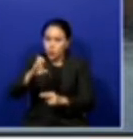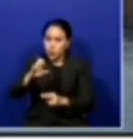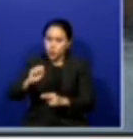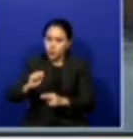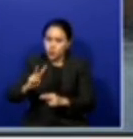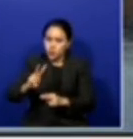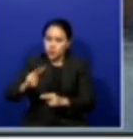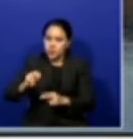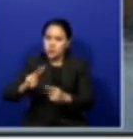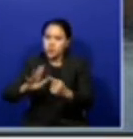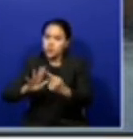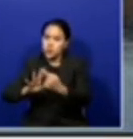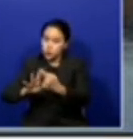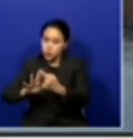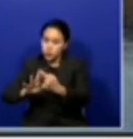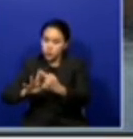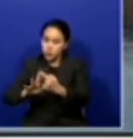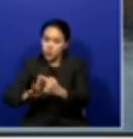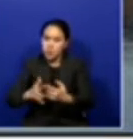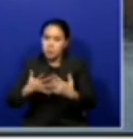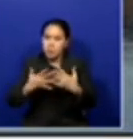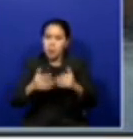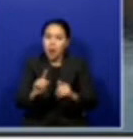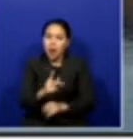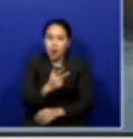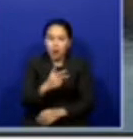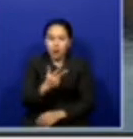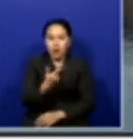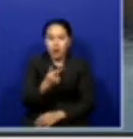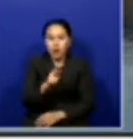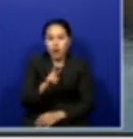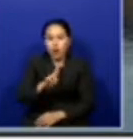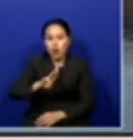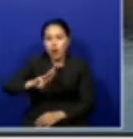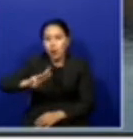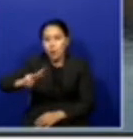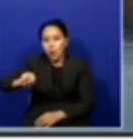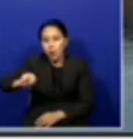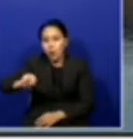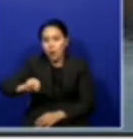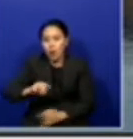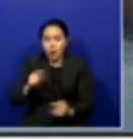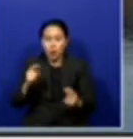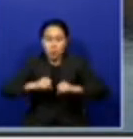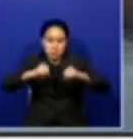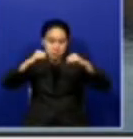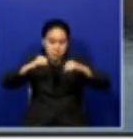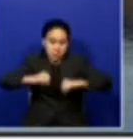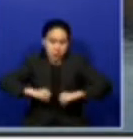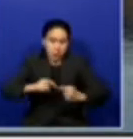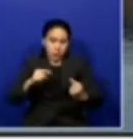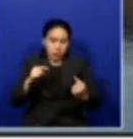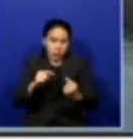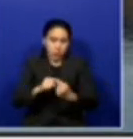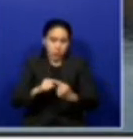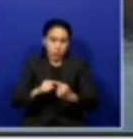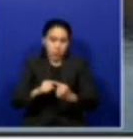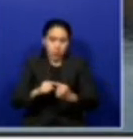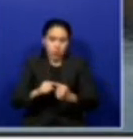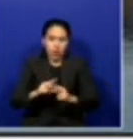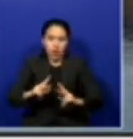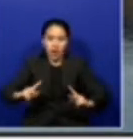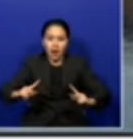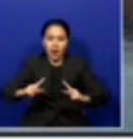ติครม.มติครม.นะครับให้กระทรวงมหาดไทยโดยกรมส่งเสริมปกครองส่วนท้